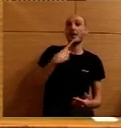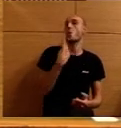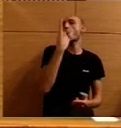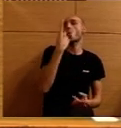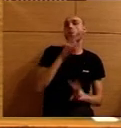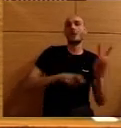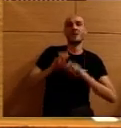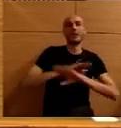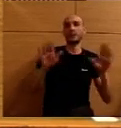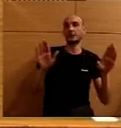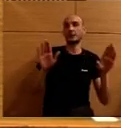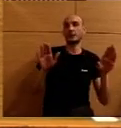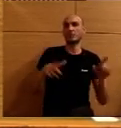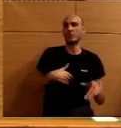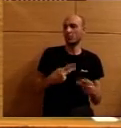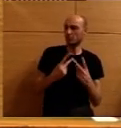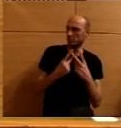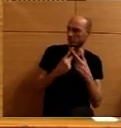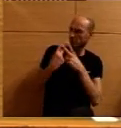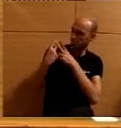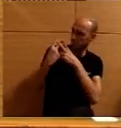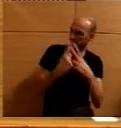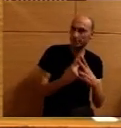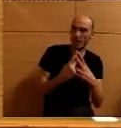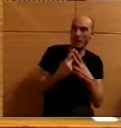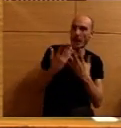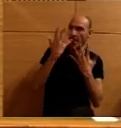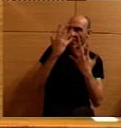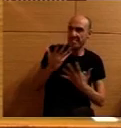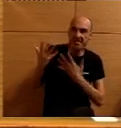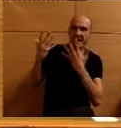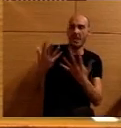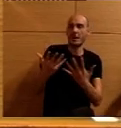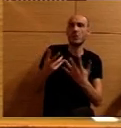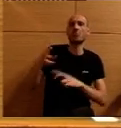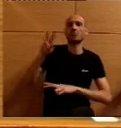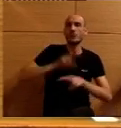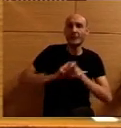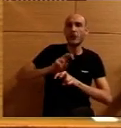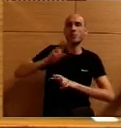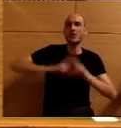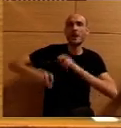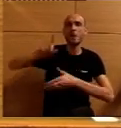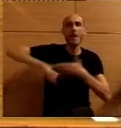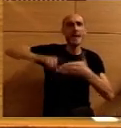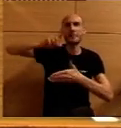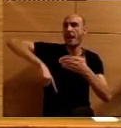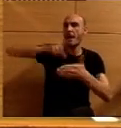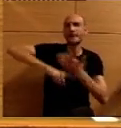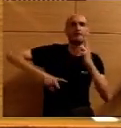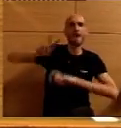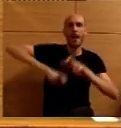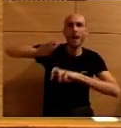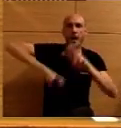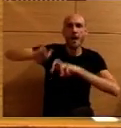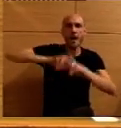així i veia com pleno a pleno venien modificacions. Mire, i he sigut l'únic que ha dit una a l'any. I he sigut l'únic